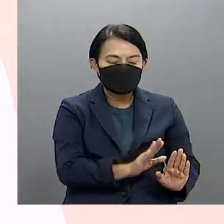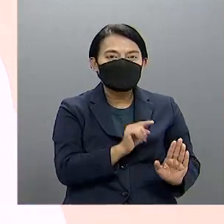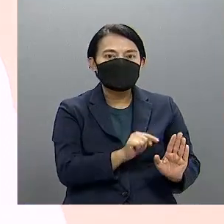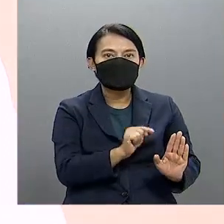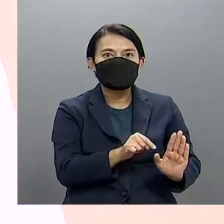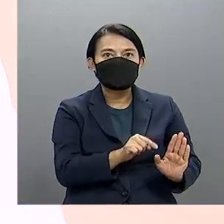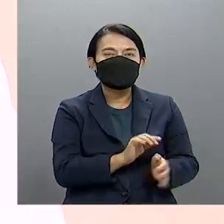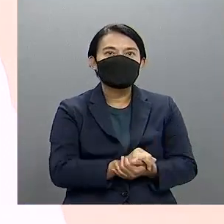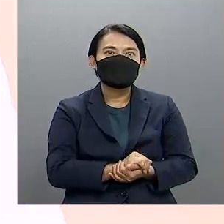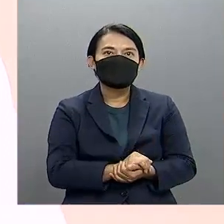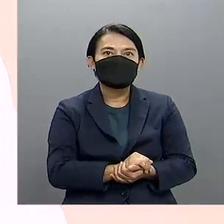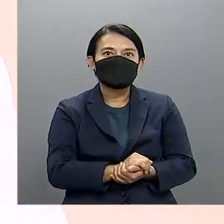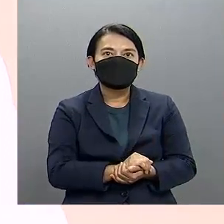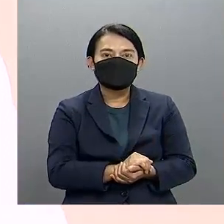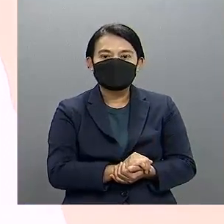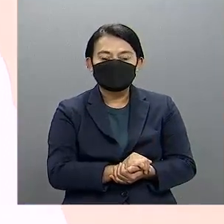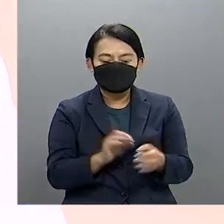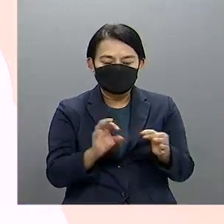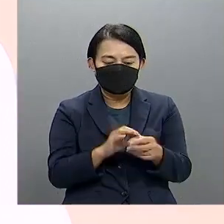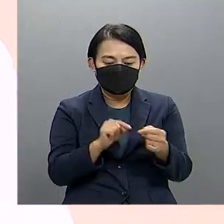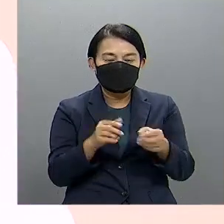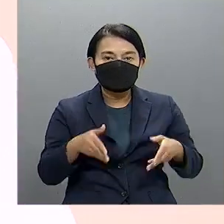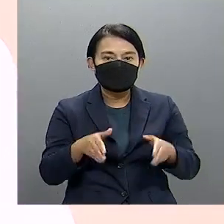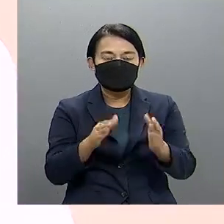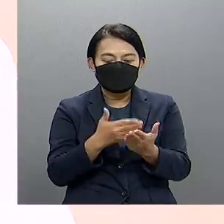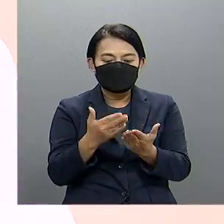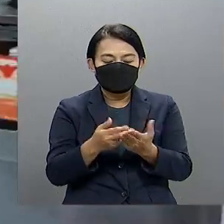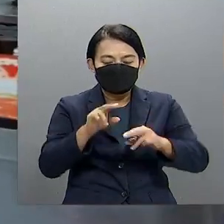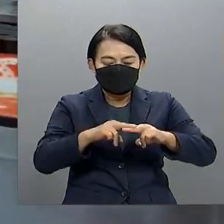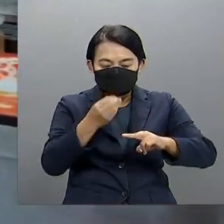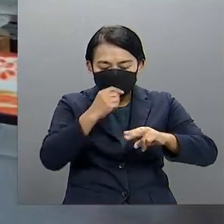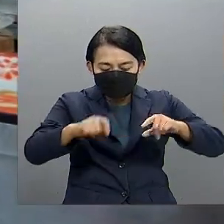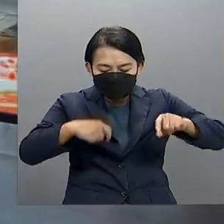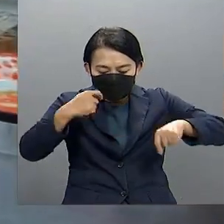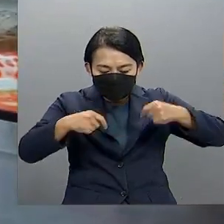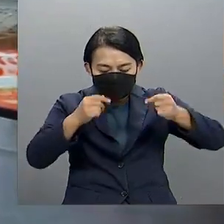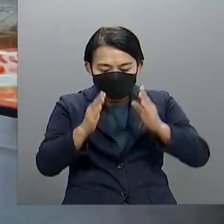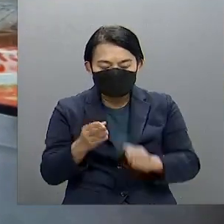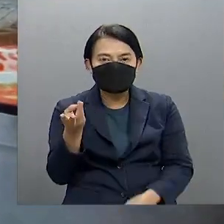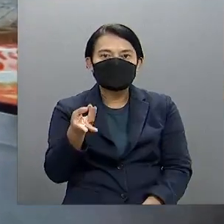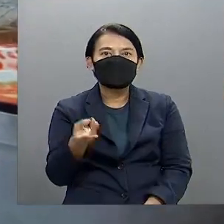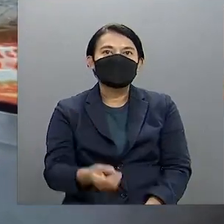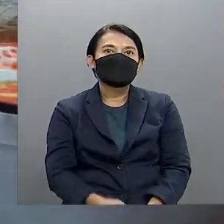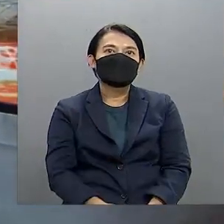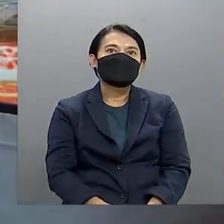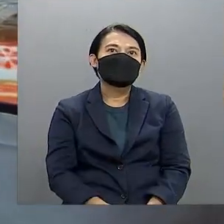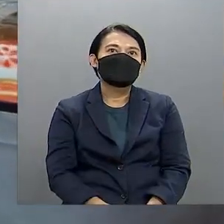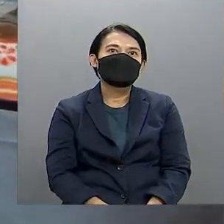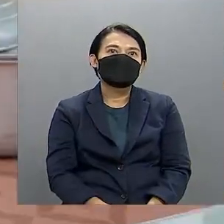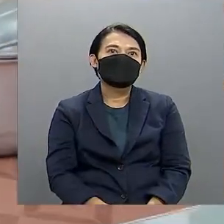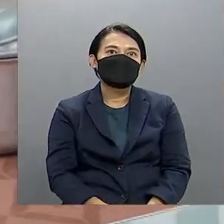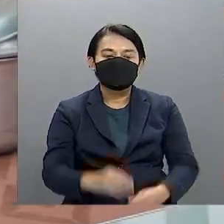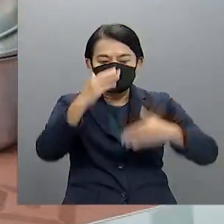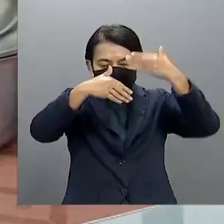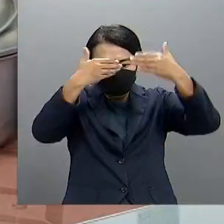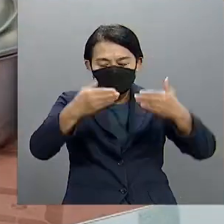ต่อันนี้แต่ที่ถนนที่ว่าเขาซื้อรับนั่งรับประทานนี่ก็จะน้อย แม้งดจัดงานกิจกรรมเทศกาลงานเจเย